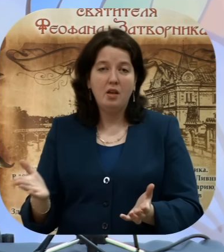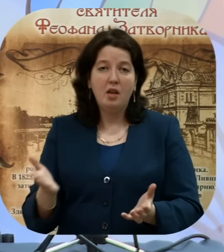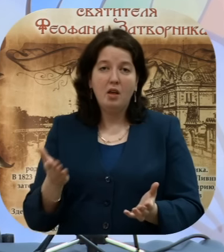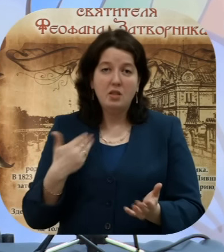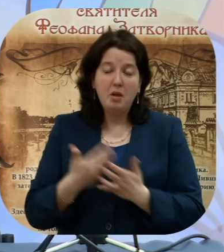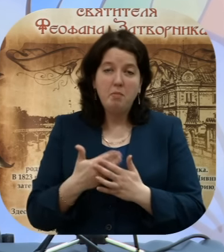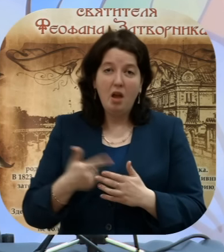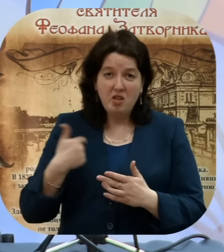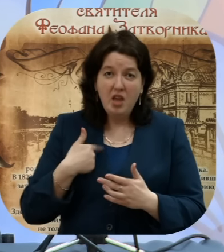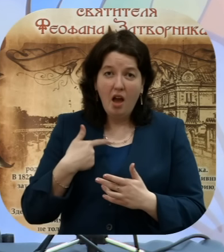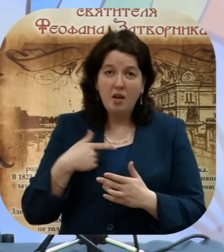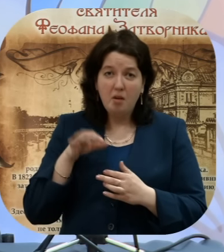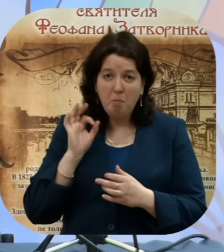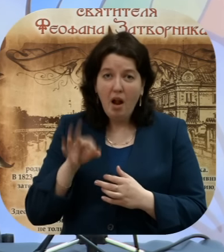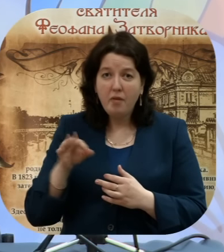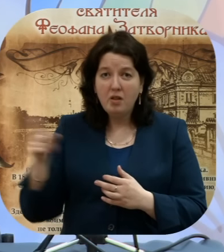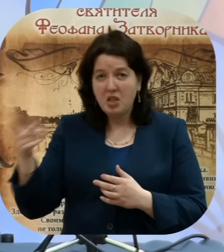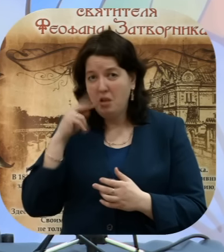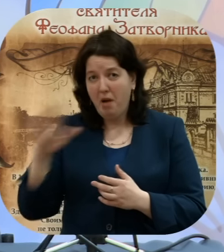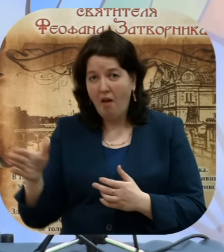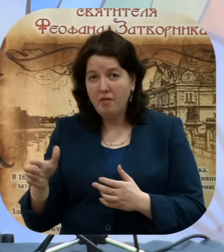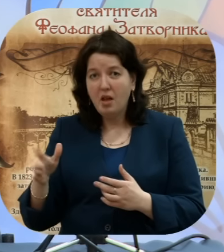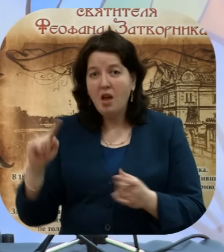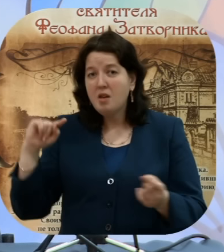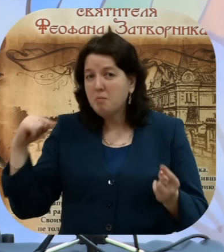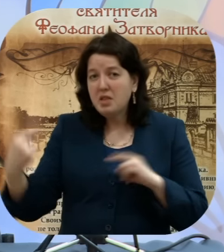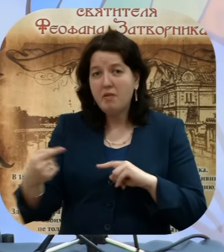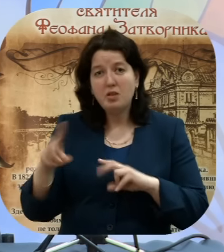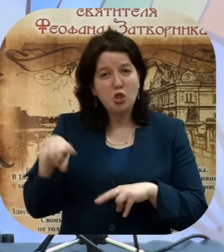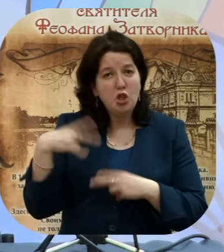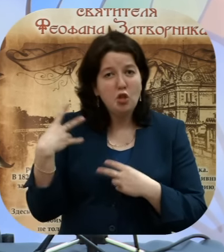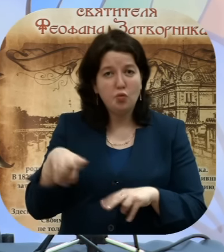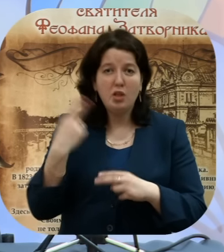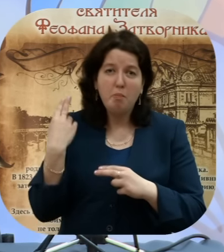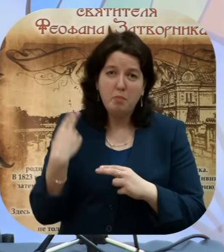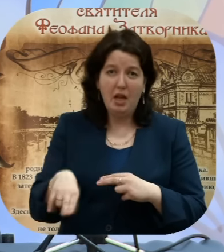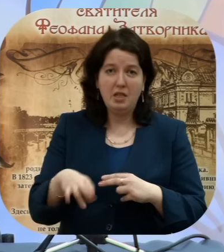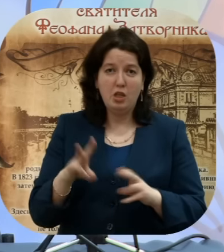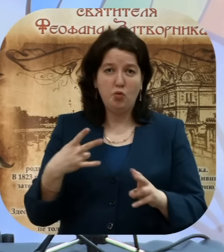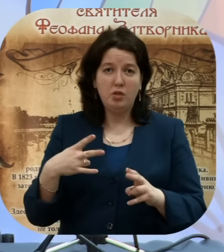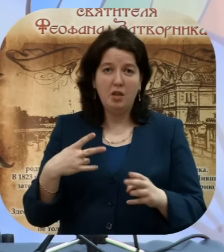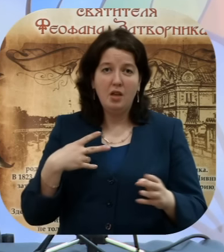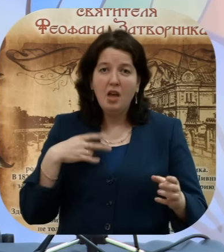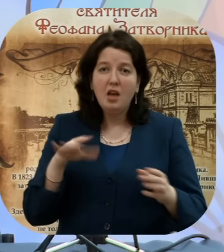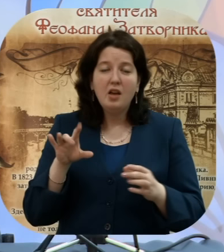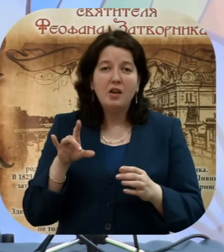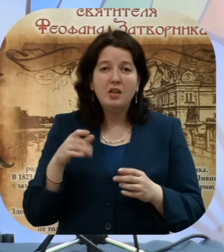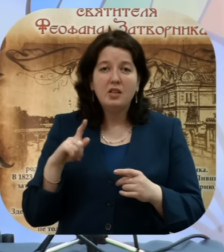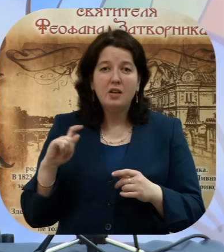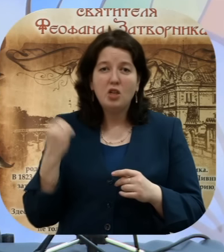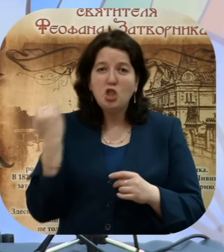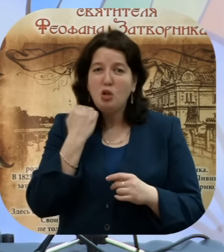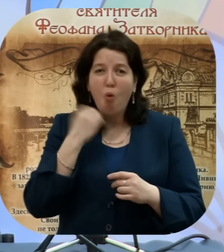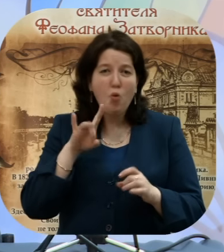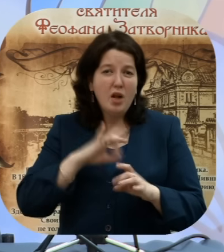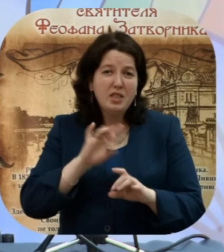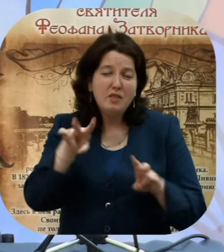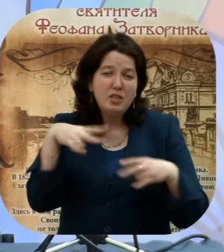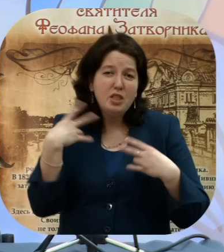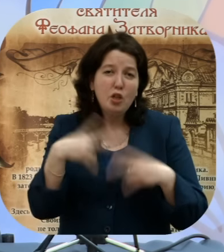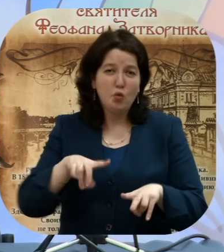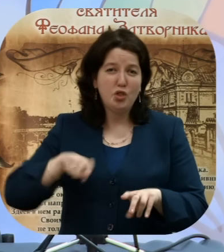я прав. Не протився этому, перестань и прекрати. Не мечите бисера. Ой, дальше уж